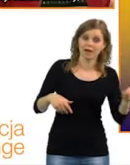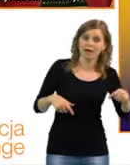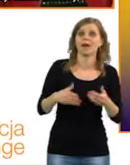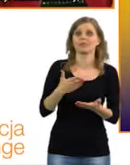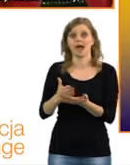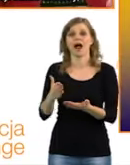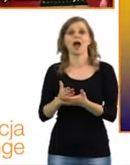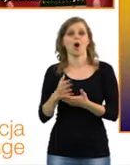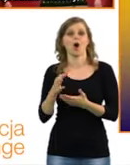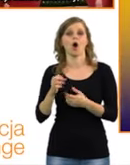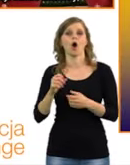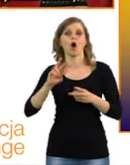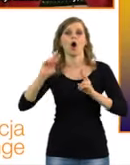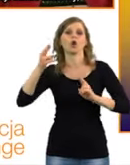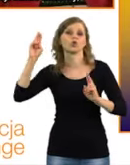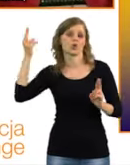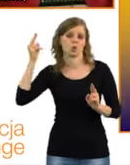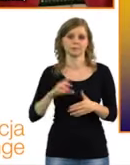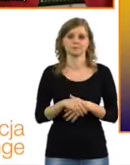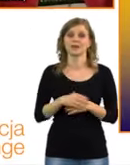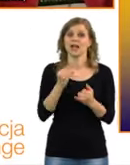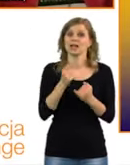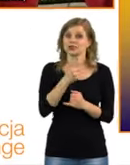dalej odruchy, czyli jeśli widzimy, że